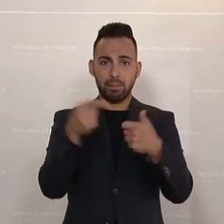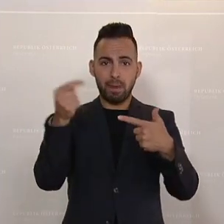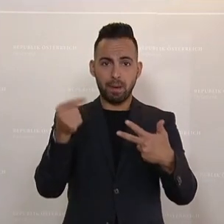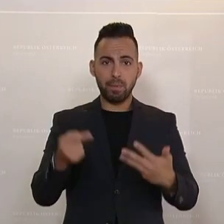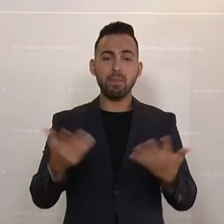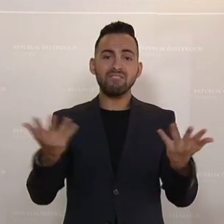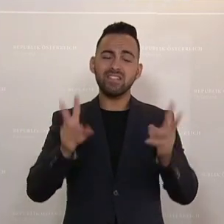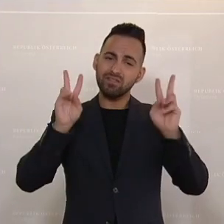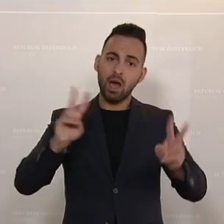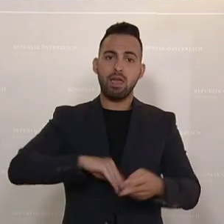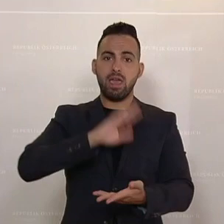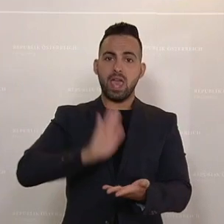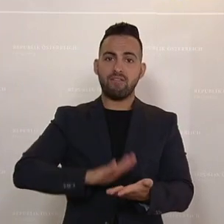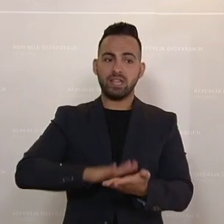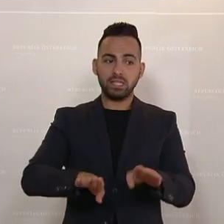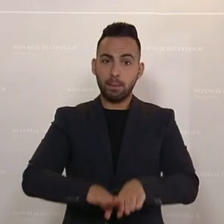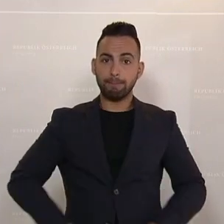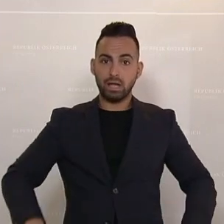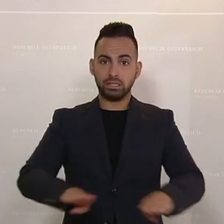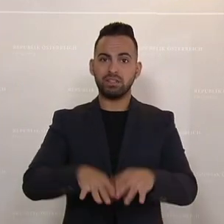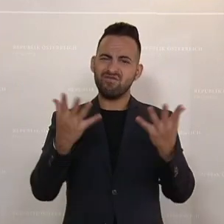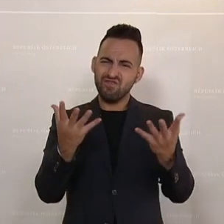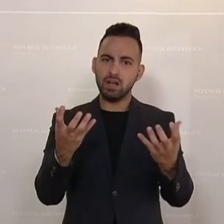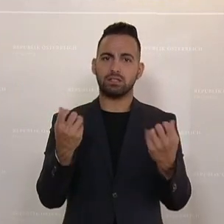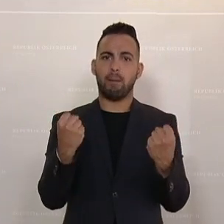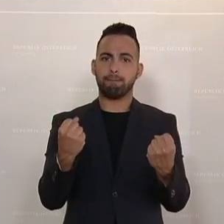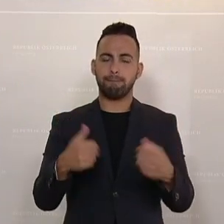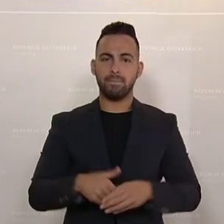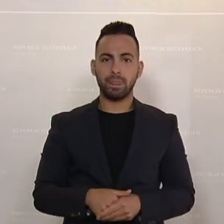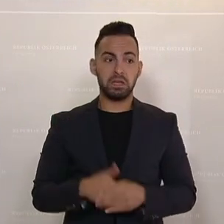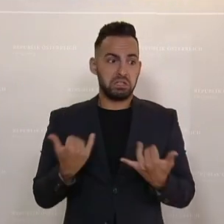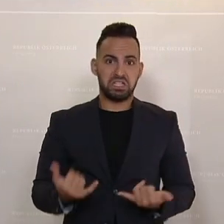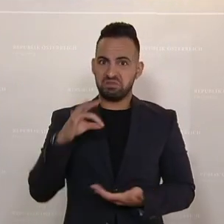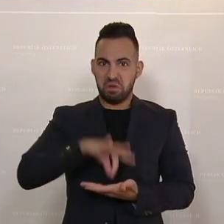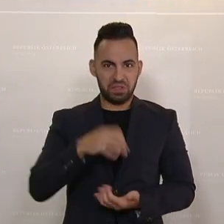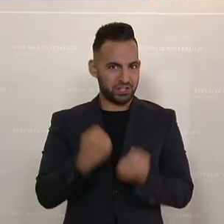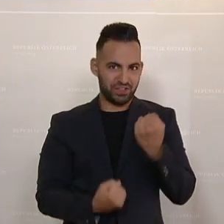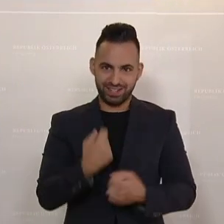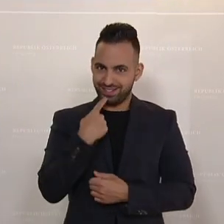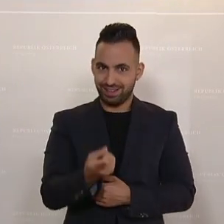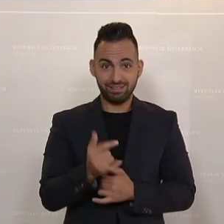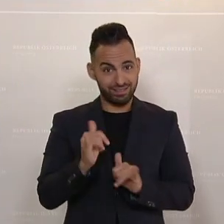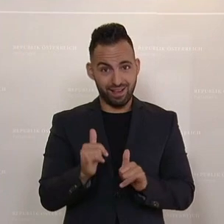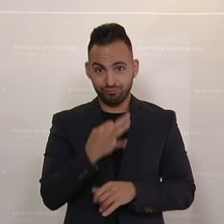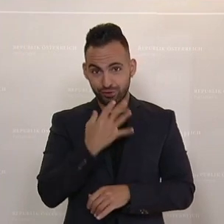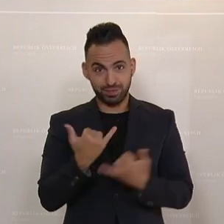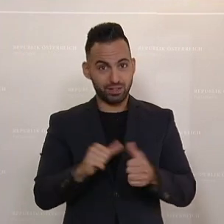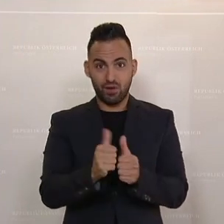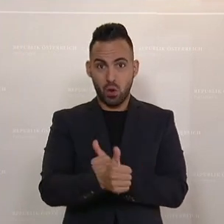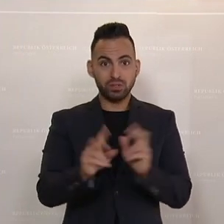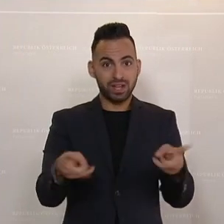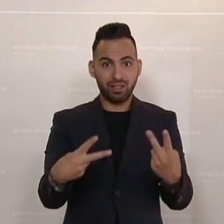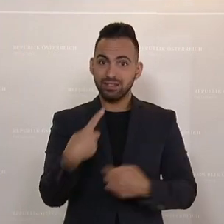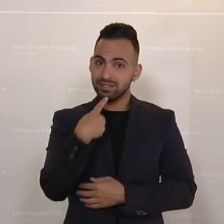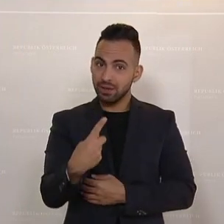als evidenzbasiert wirksam erwiesen haben. Das ist momentan sehr schwierig zu sagen, da gebe ich Ihnen recht, ja. Und